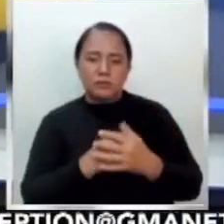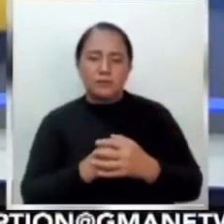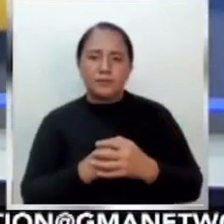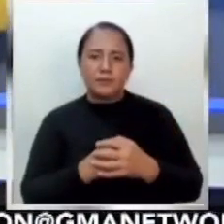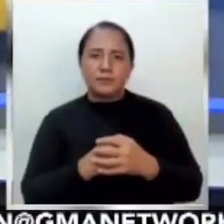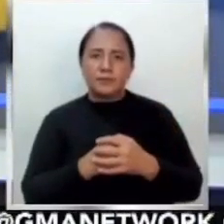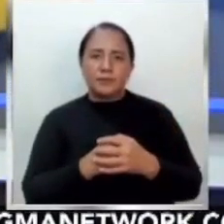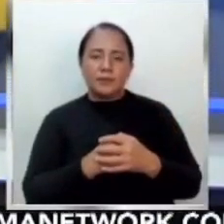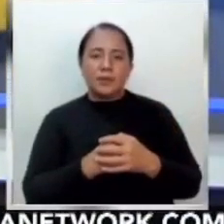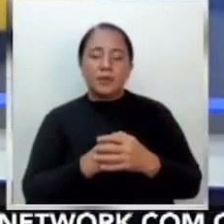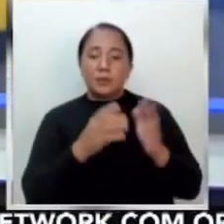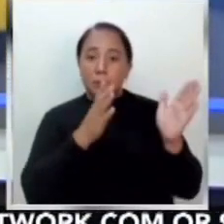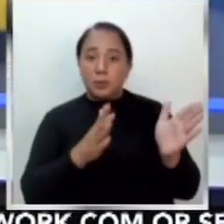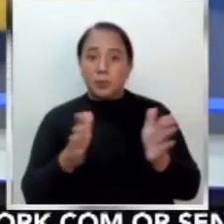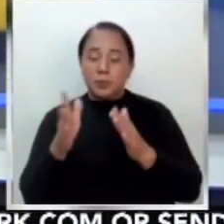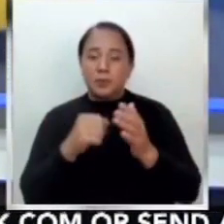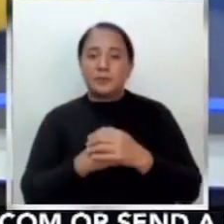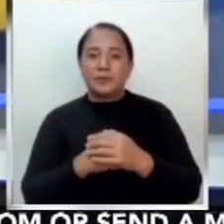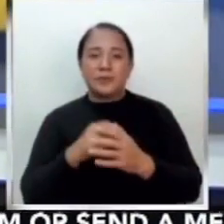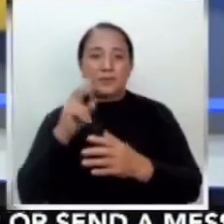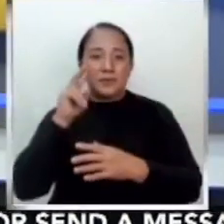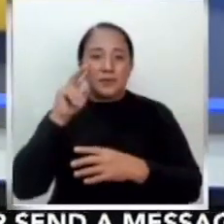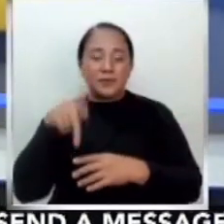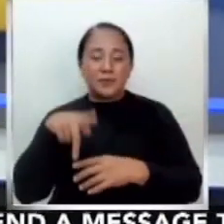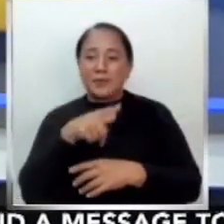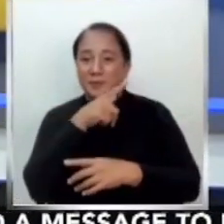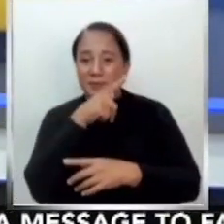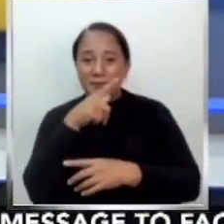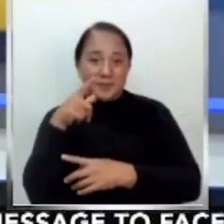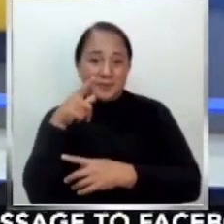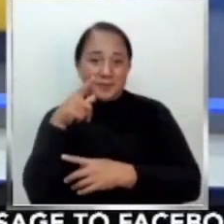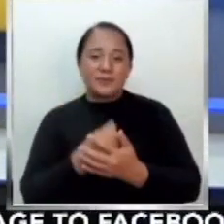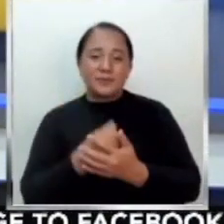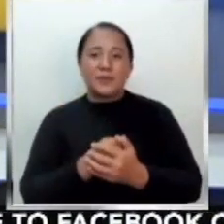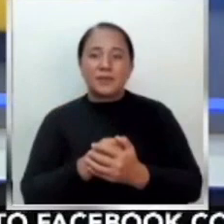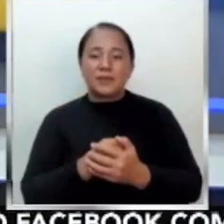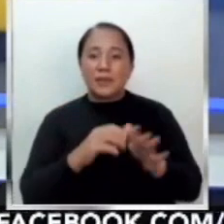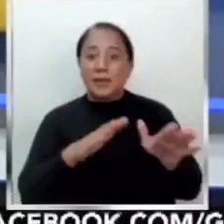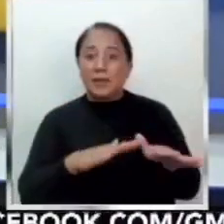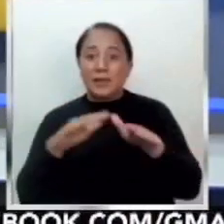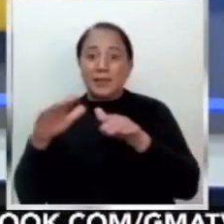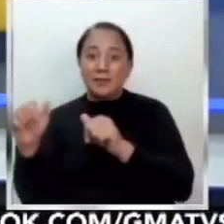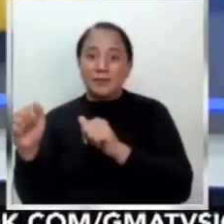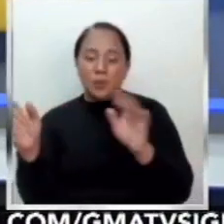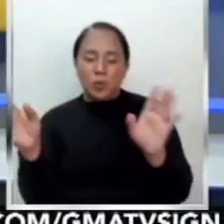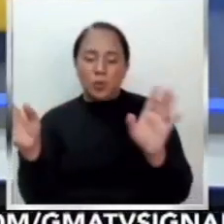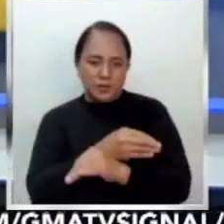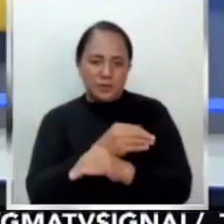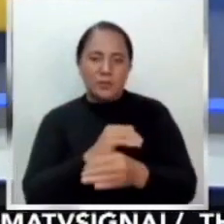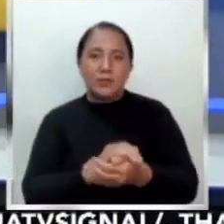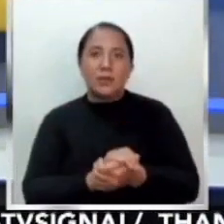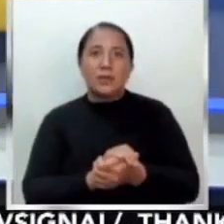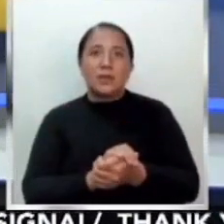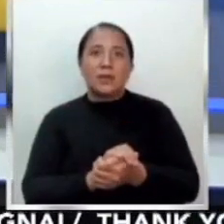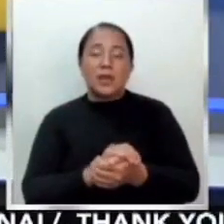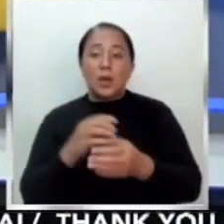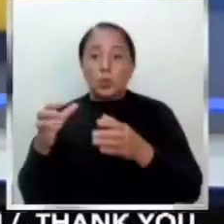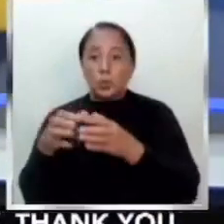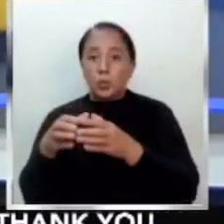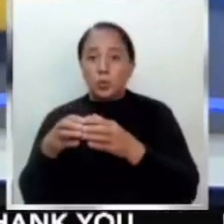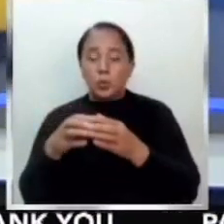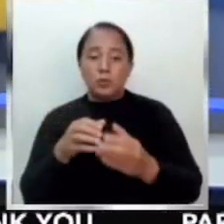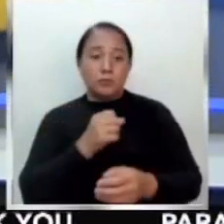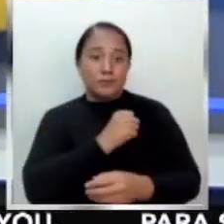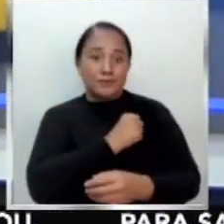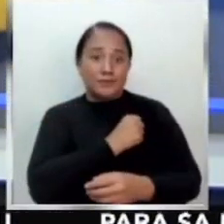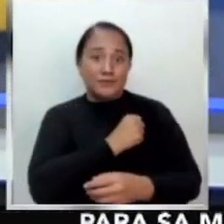Naghahanda na po si outgoing Vice President Lenny Robredo na lisanin ang kanyang opisina. Ang kampo naman ni Vice President-elect Sara Duterte ay